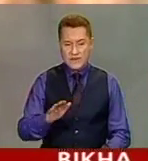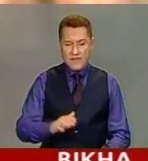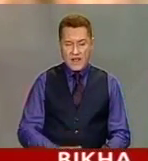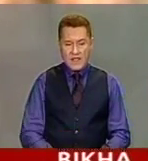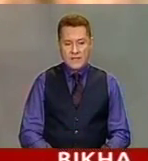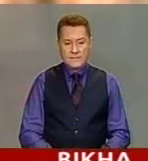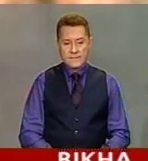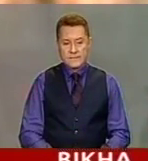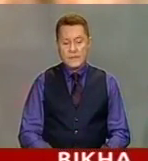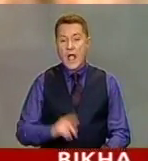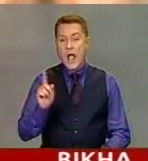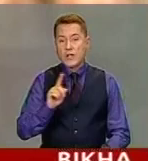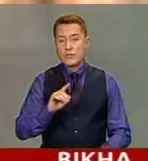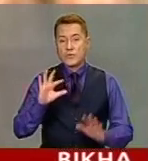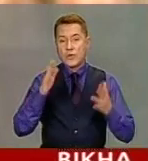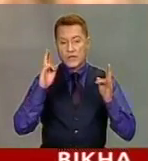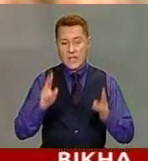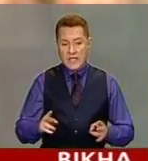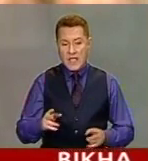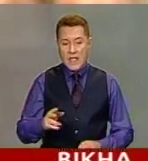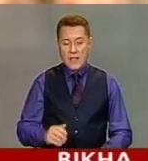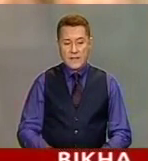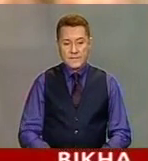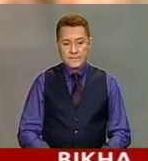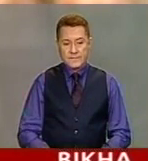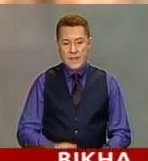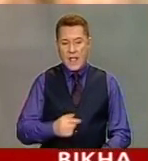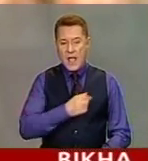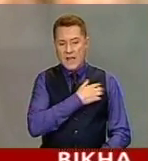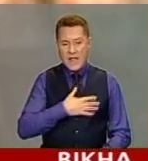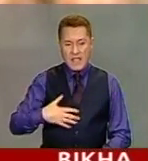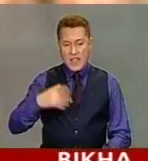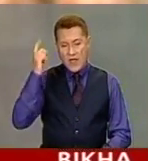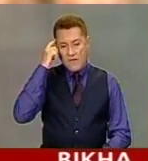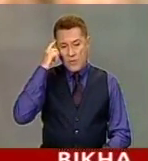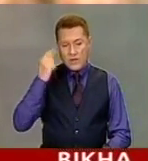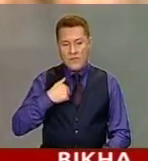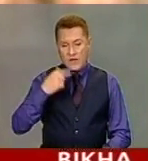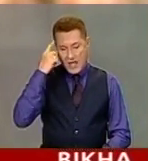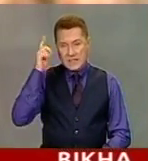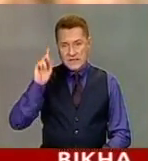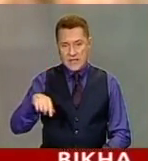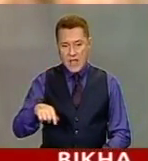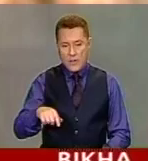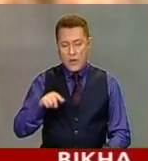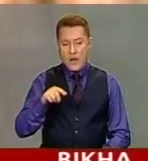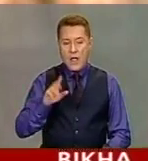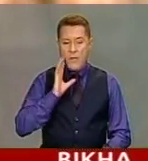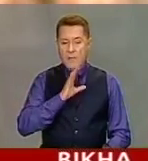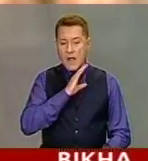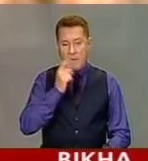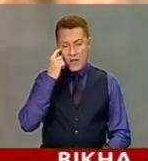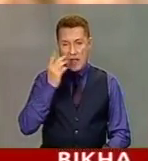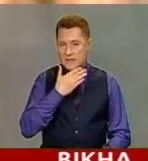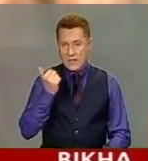Кажу: а що таке? Він каже: мам, ну, ранення в голову. Кажу: я знаю. Він каже: мам, глаза